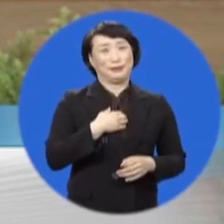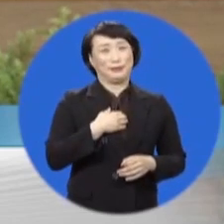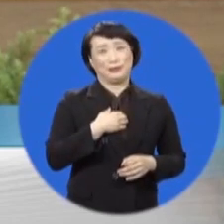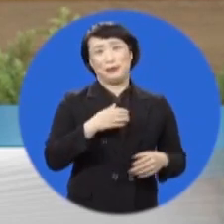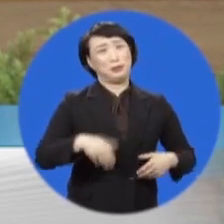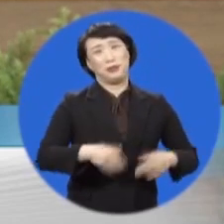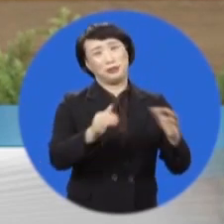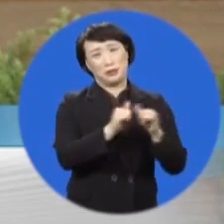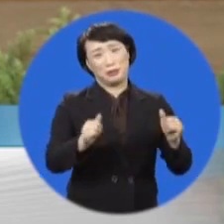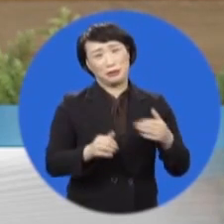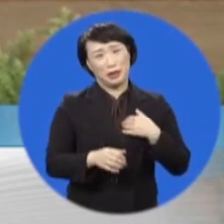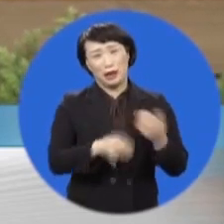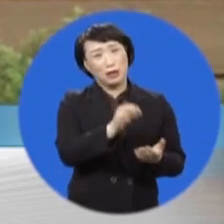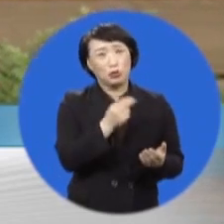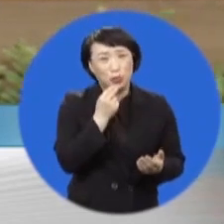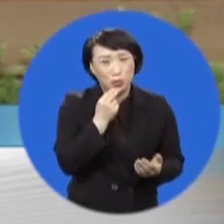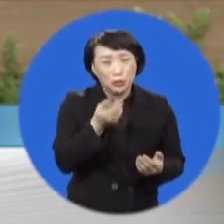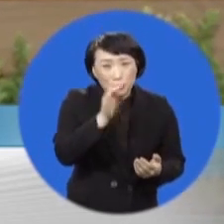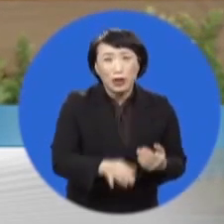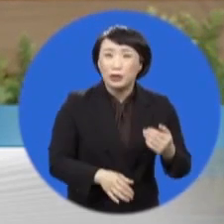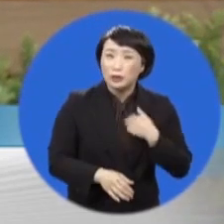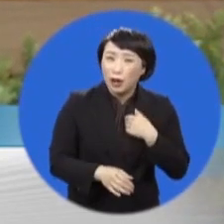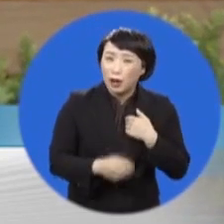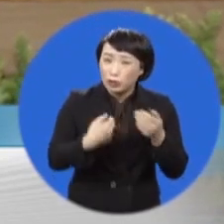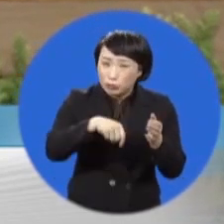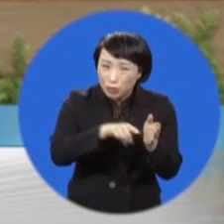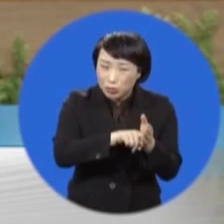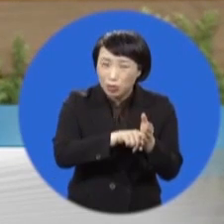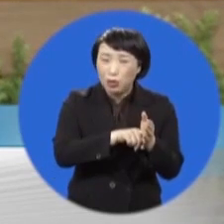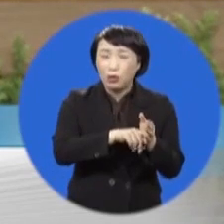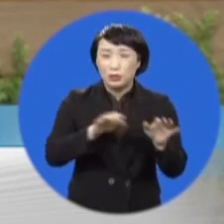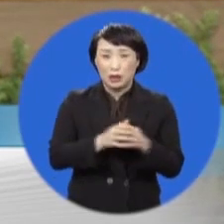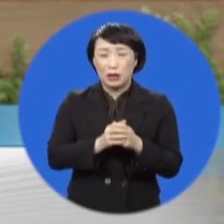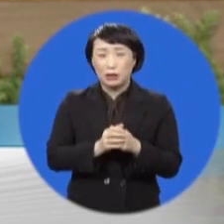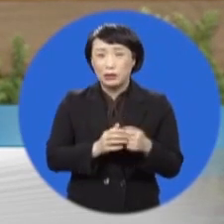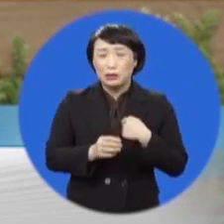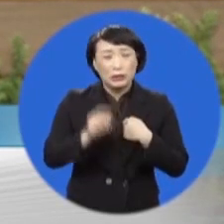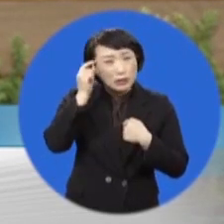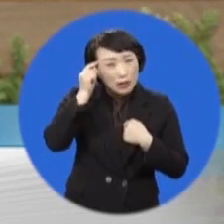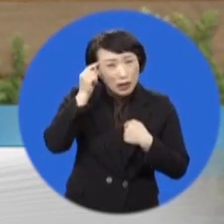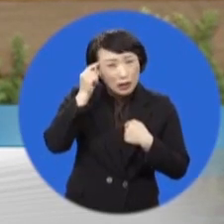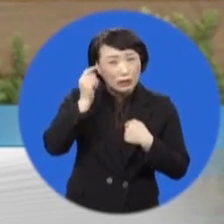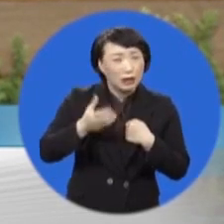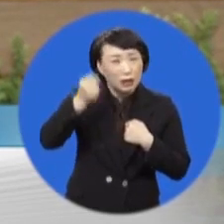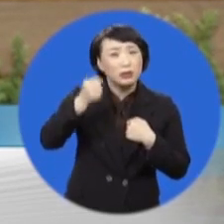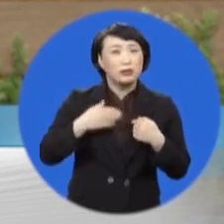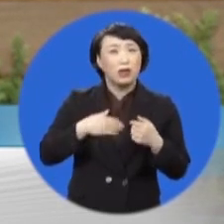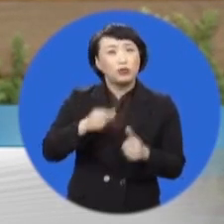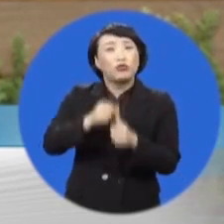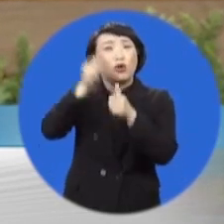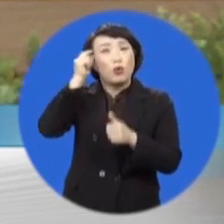치료 없소 근데 같이 웃는 같은 것을 같이 우 이유미 씨 몬 나를 구원한 9